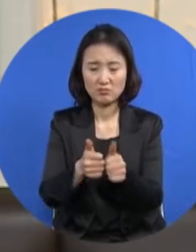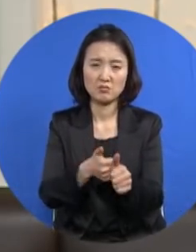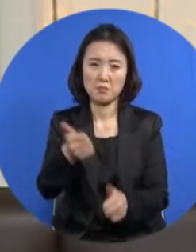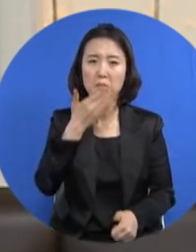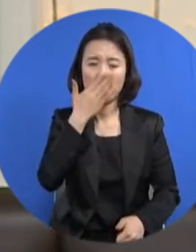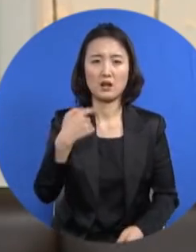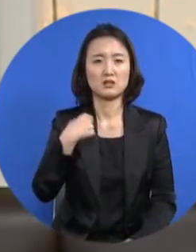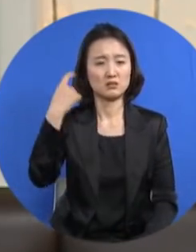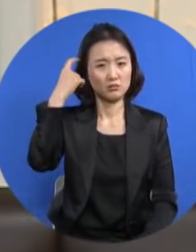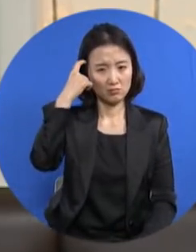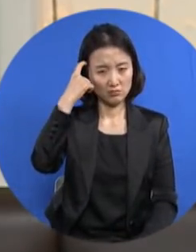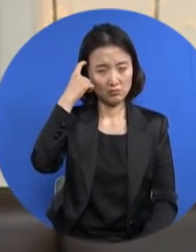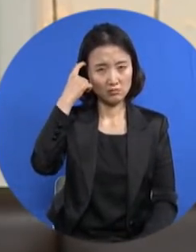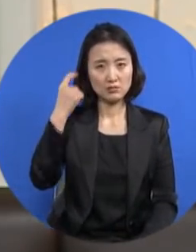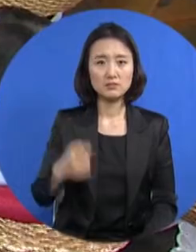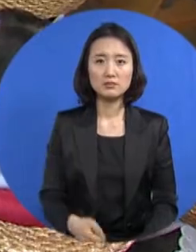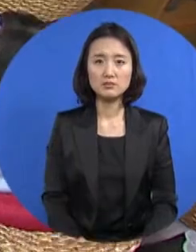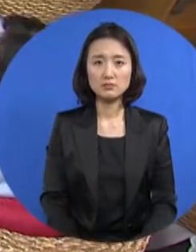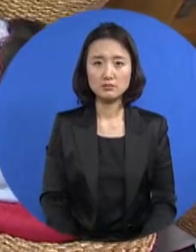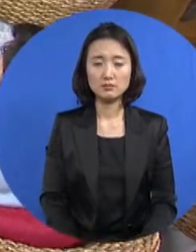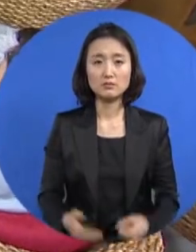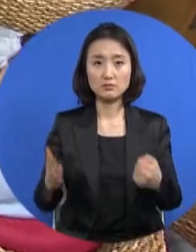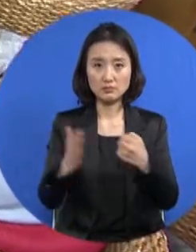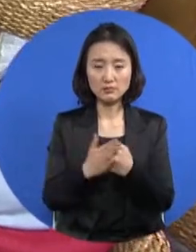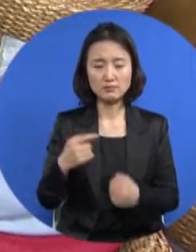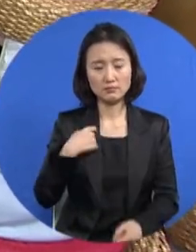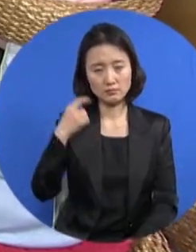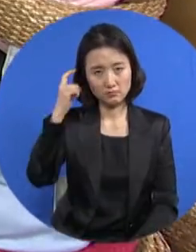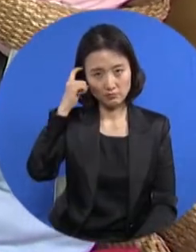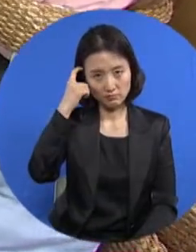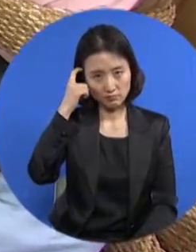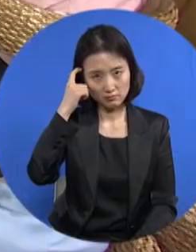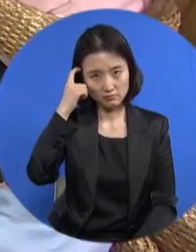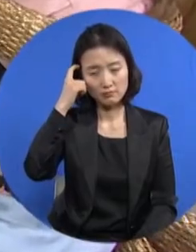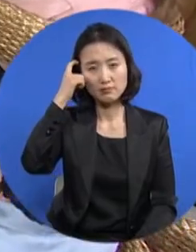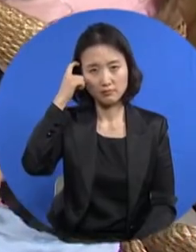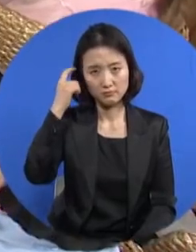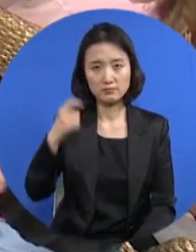있을 거라고 생각을 한 거죠. 그래서